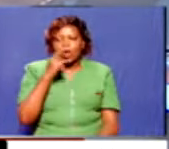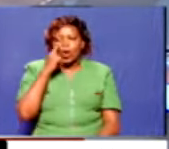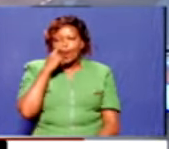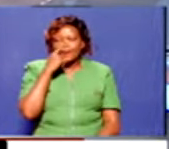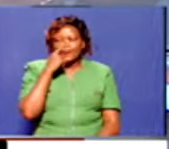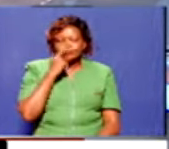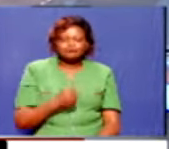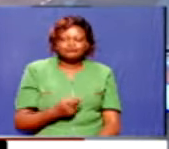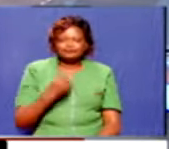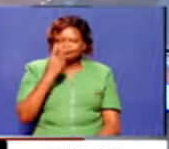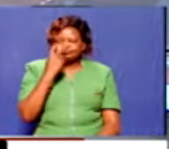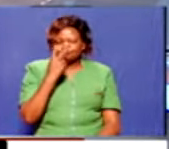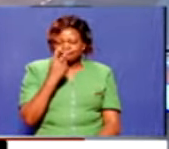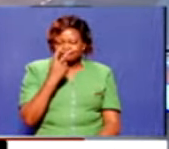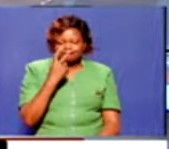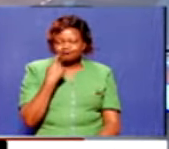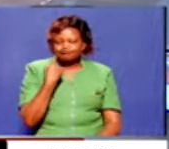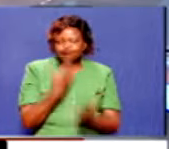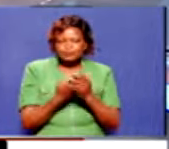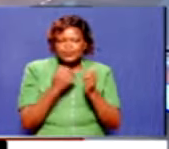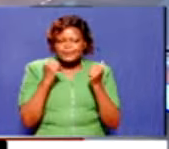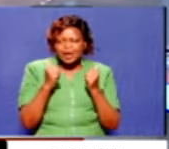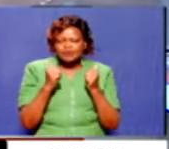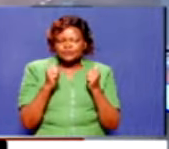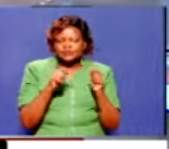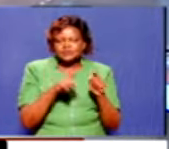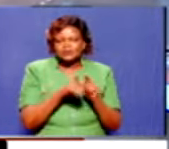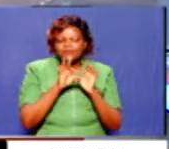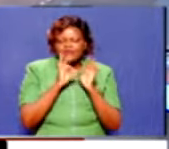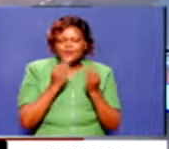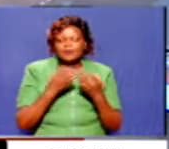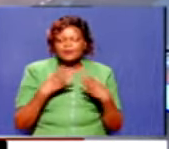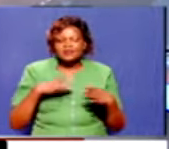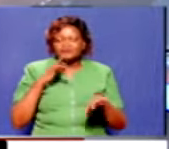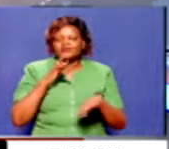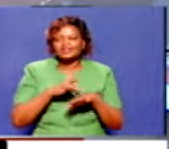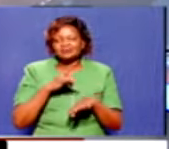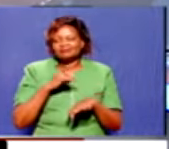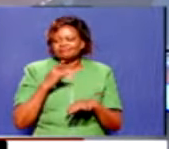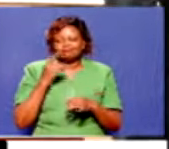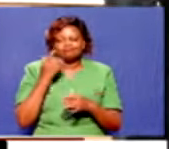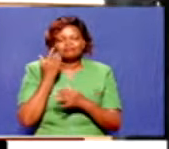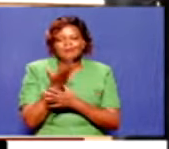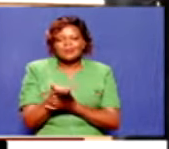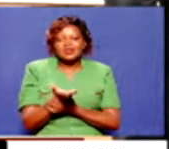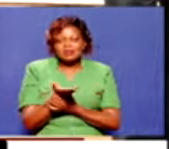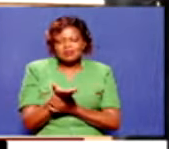huyo hajakamatwa, huku familia ya mwathiriwa ikiomba haki itendeke.